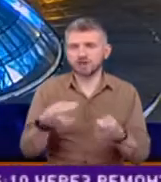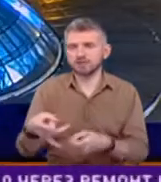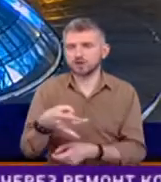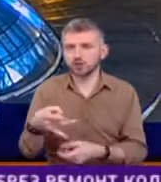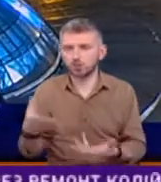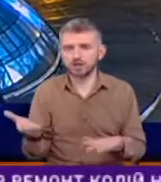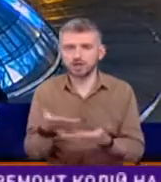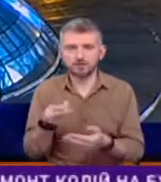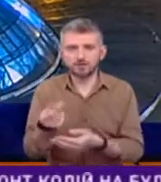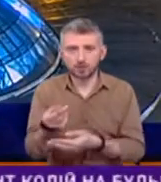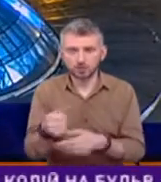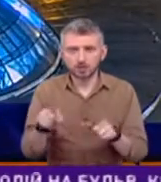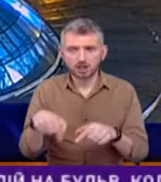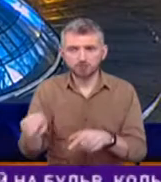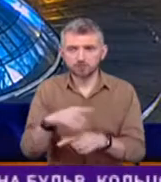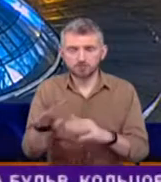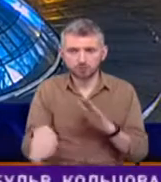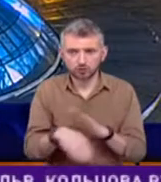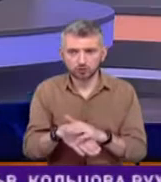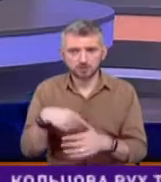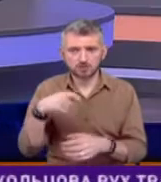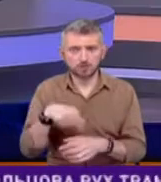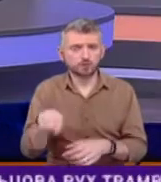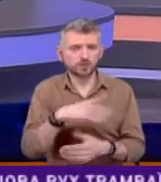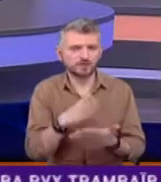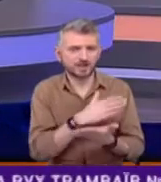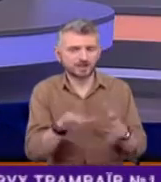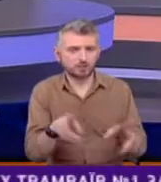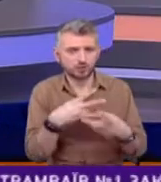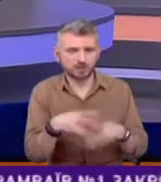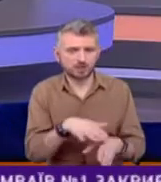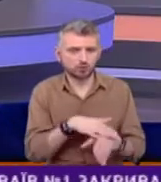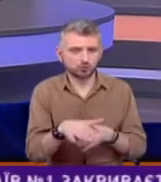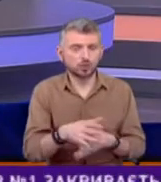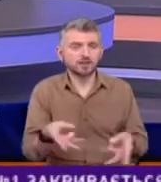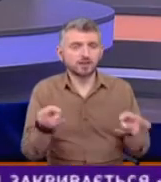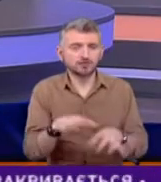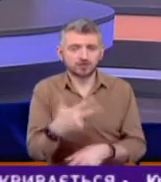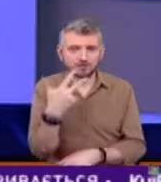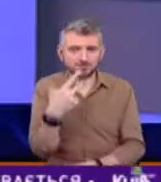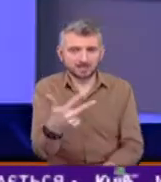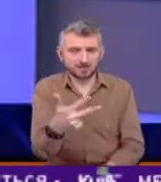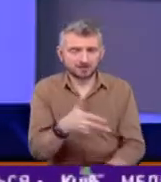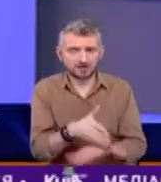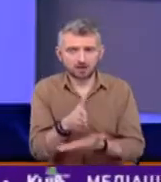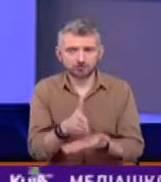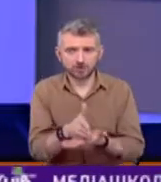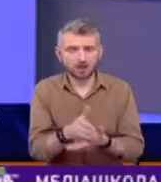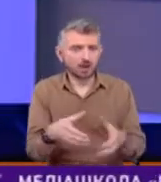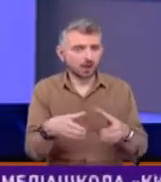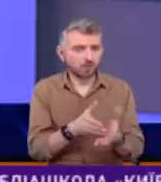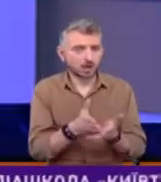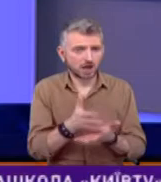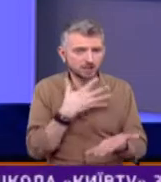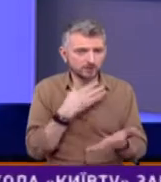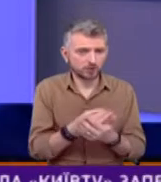районах, які фінансуються, і теж вони підпорядковуються. Які взагалі там не потрібні абсолютно. Тобто залишити три речі – апарат свій,